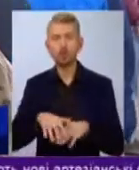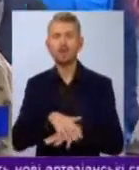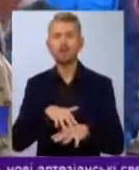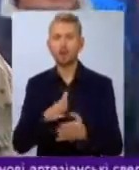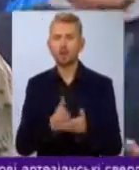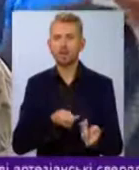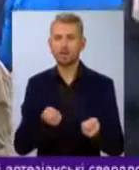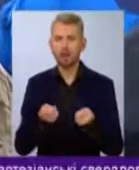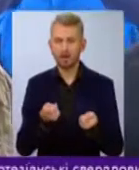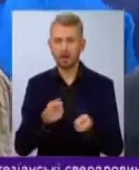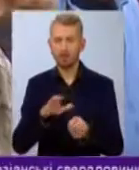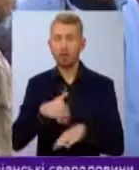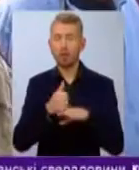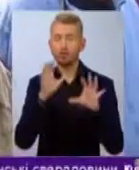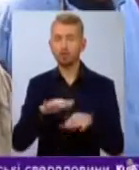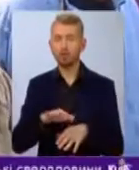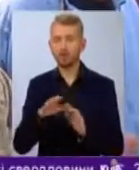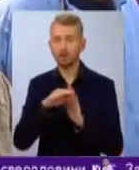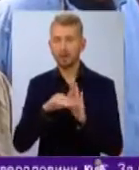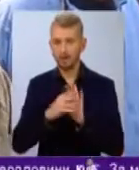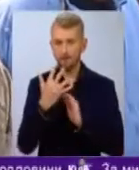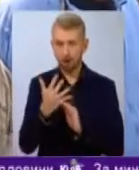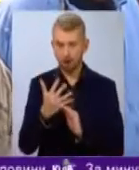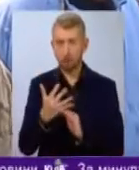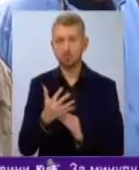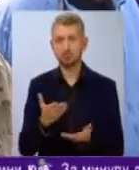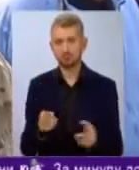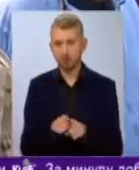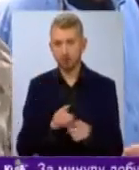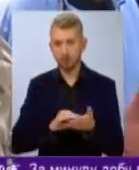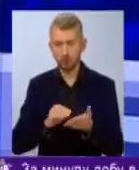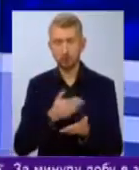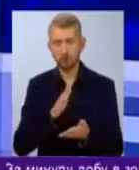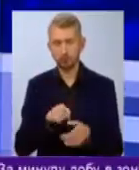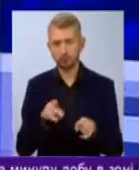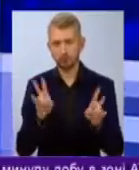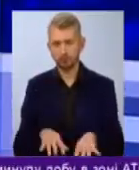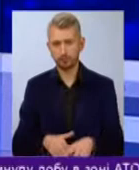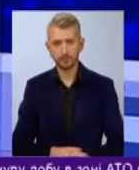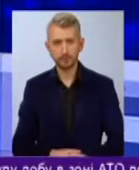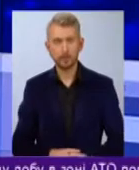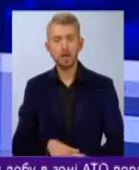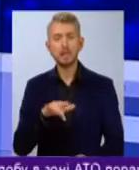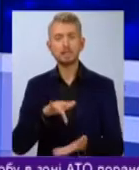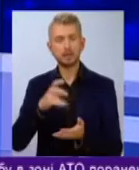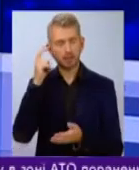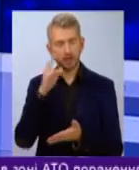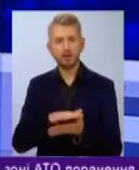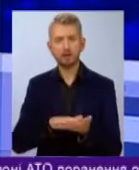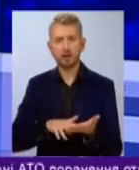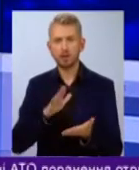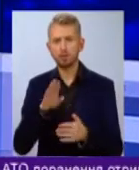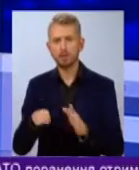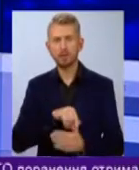влада. 5 стаття Конституції говорить. Ну, звичайно, ми будемо тут знаходитись. Центр столиці й далі залишатиметься